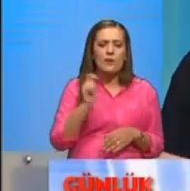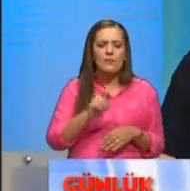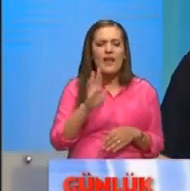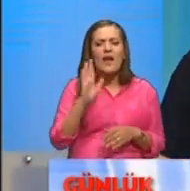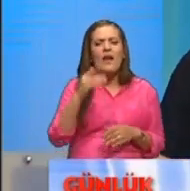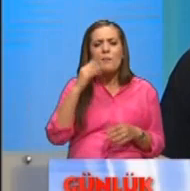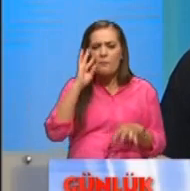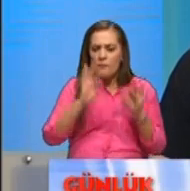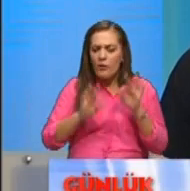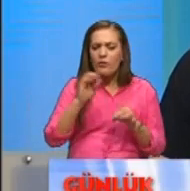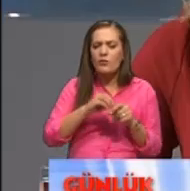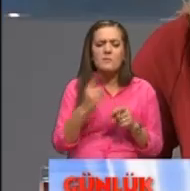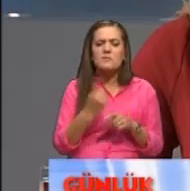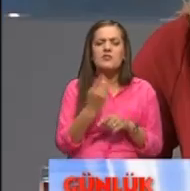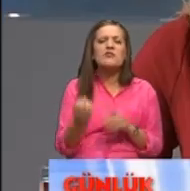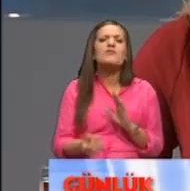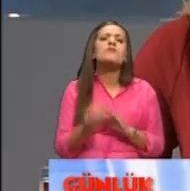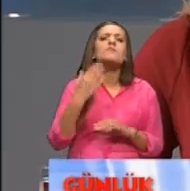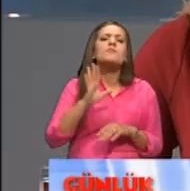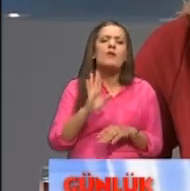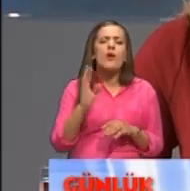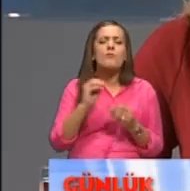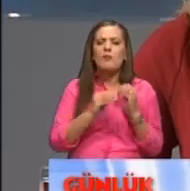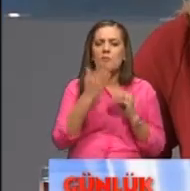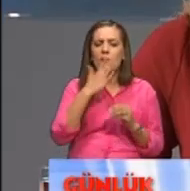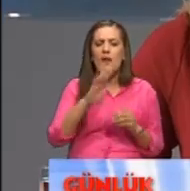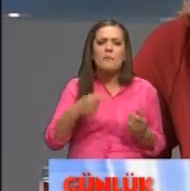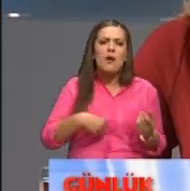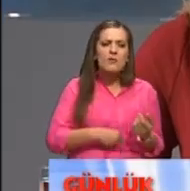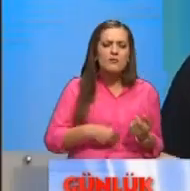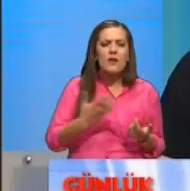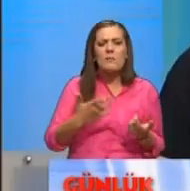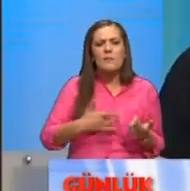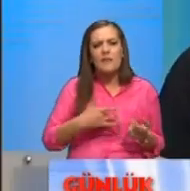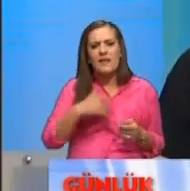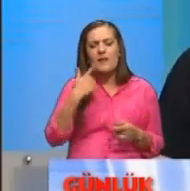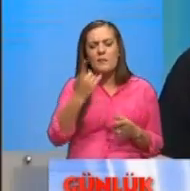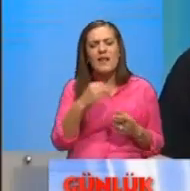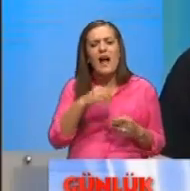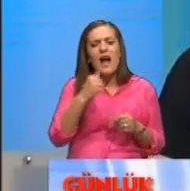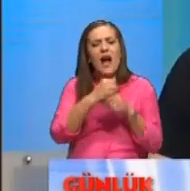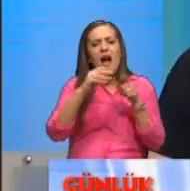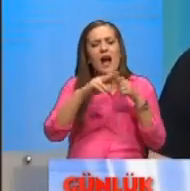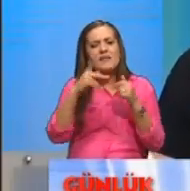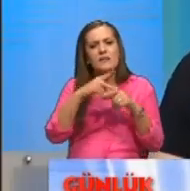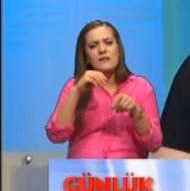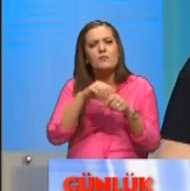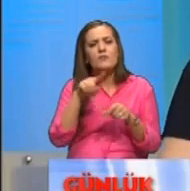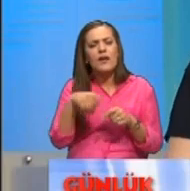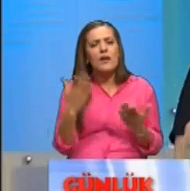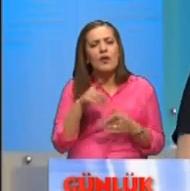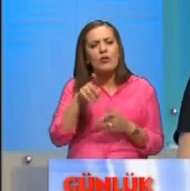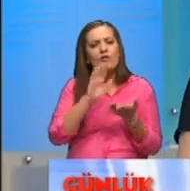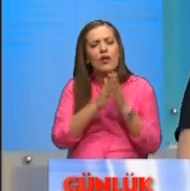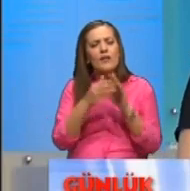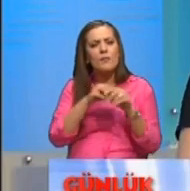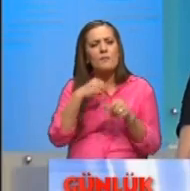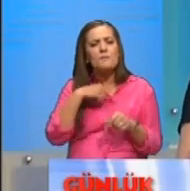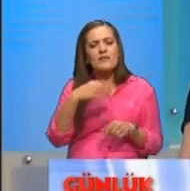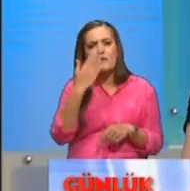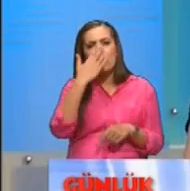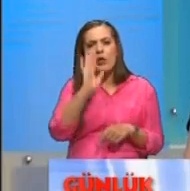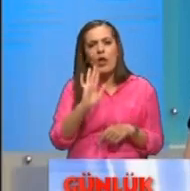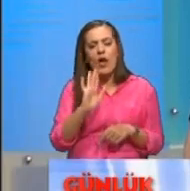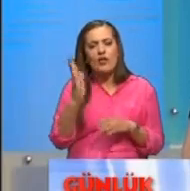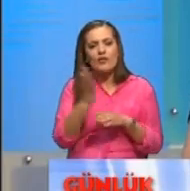altından da bir şey çıkmıyor. Değil mi? Yani hani işte ya bağırsak ya bir şey, ya mide dediğiniz gibi gaz. Bunlar herhalde. Peki o dönemlerde biz böyle